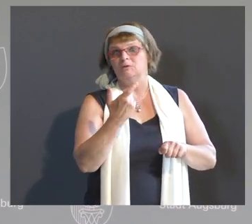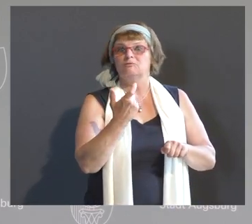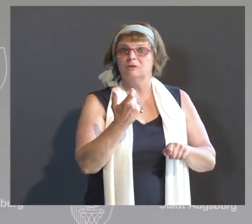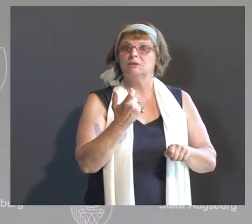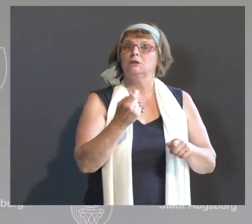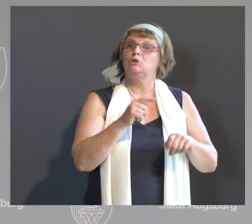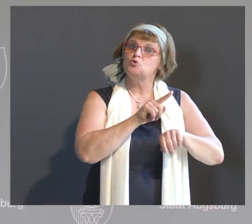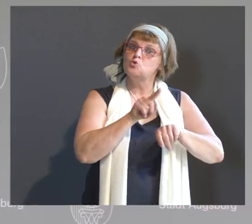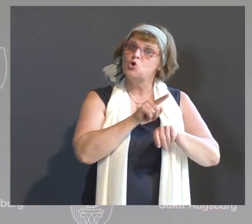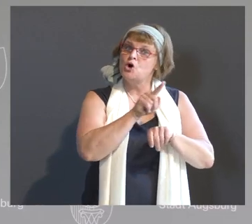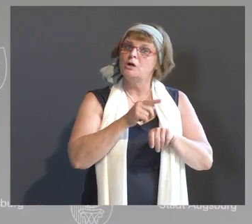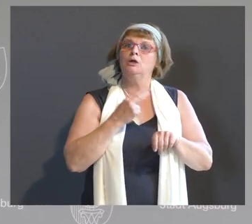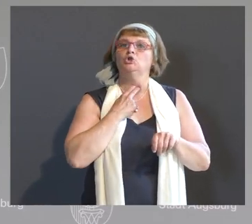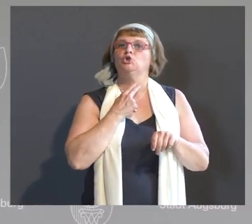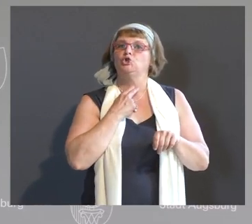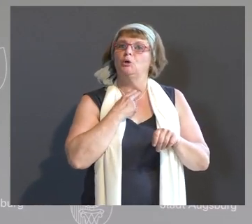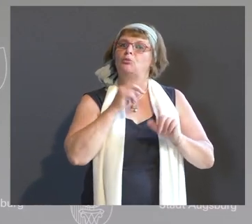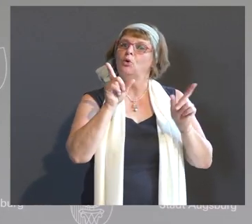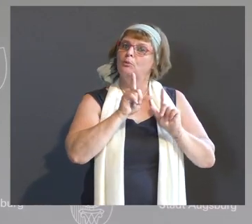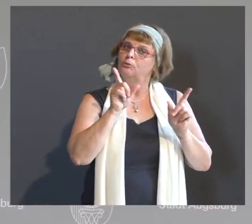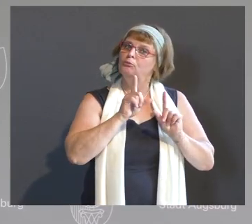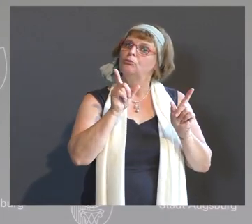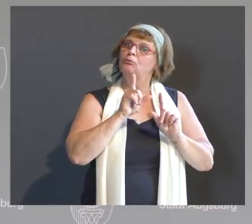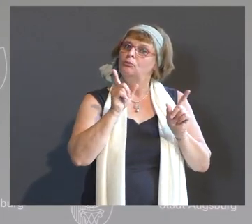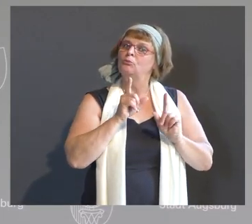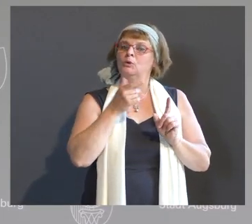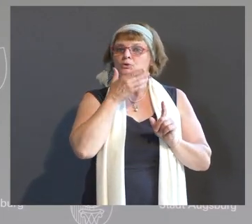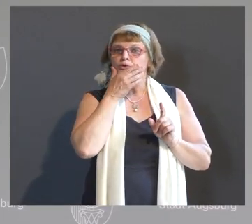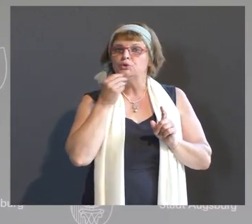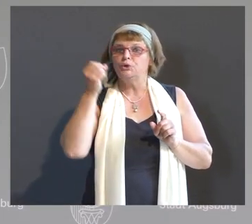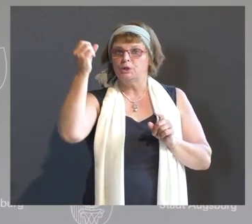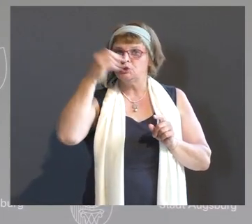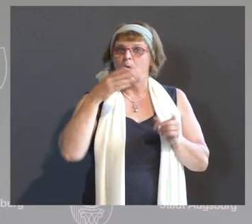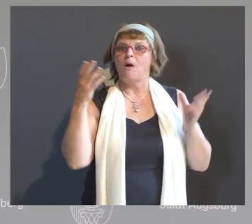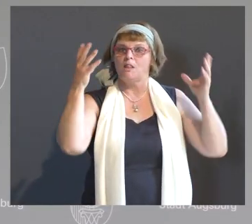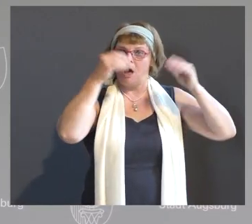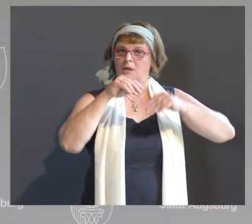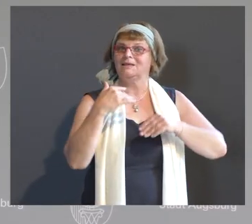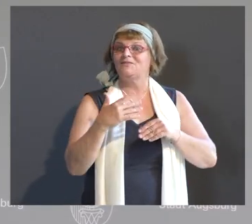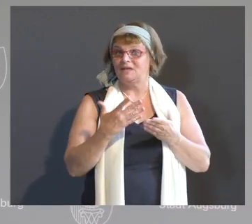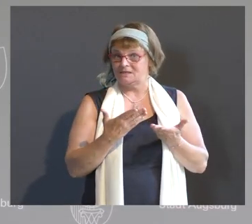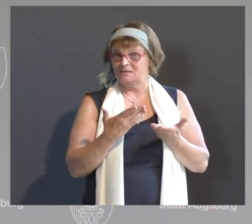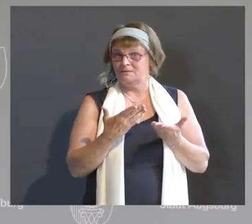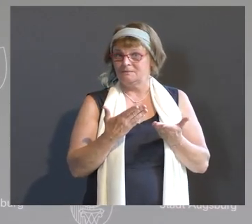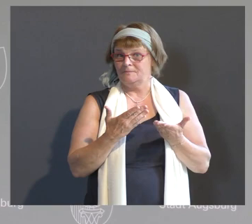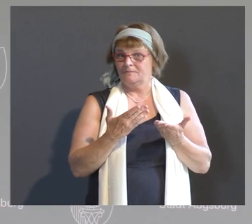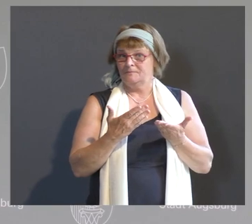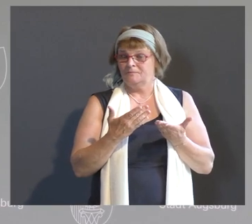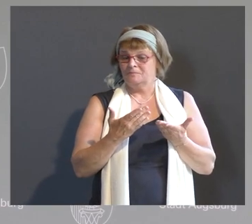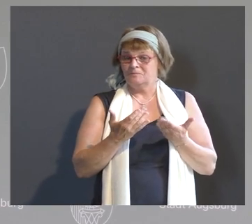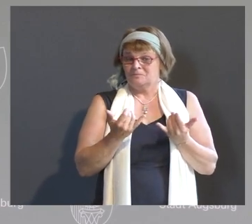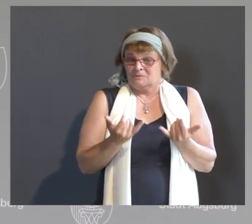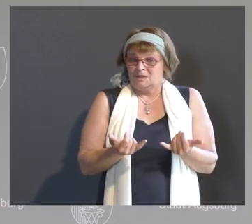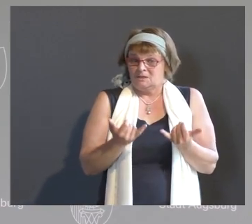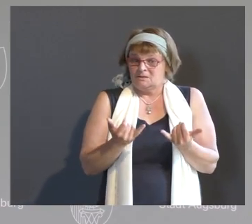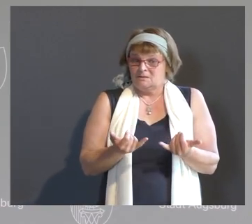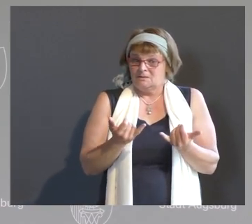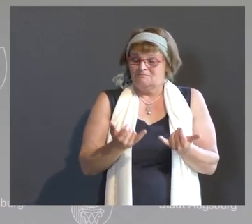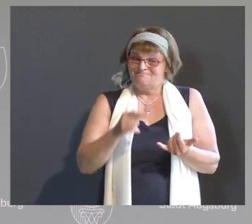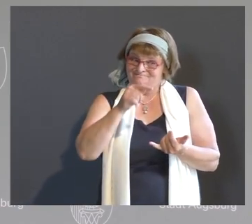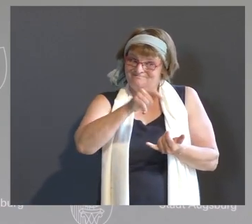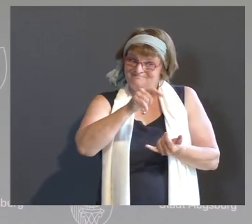Stimmung, sage ich mal, in einer Sommernacht. Von daher haben wir letztlich in diesem Zeitraum